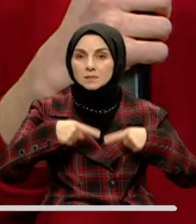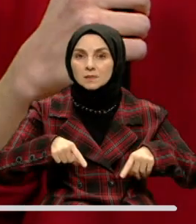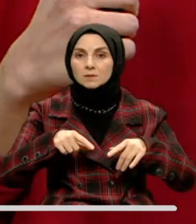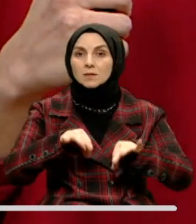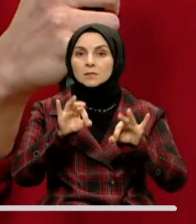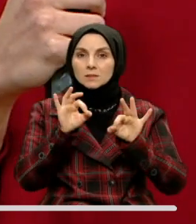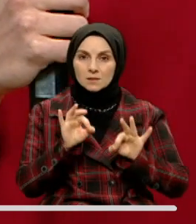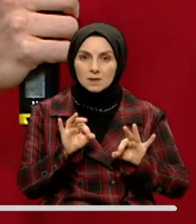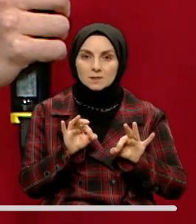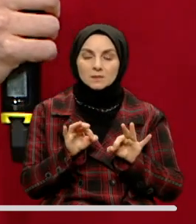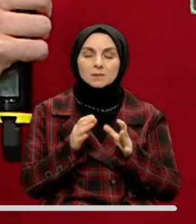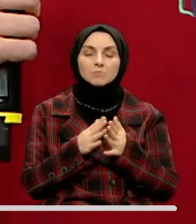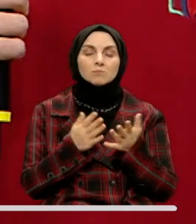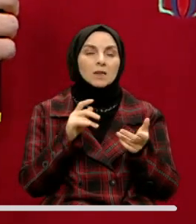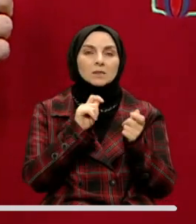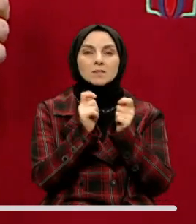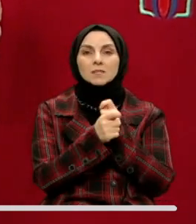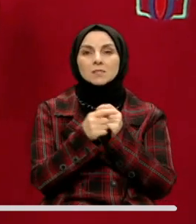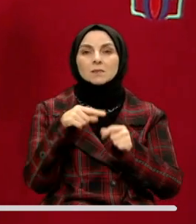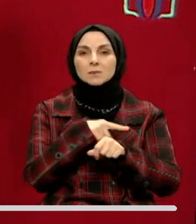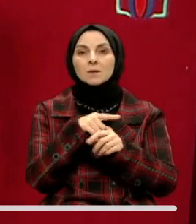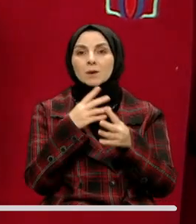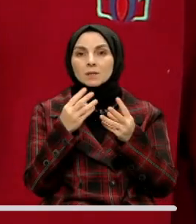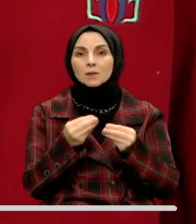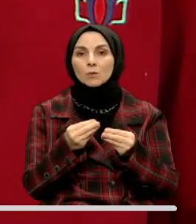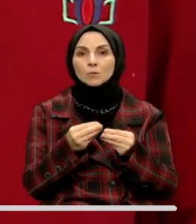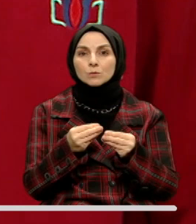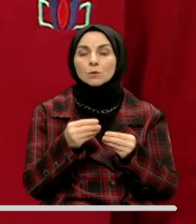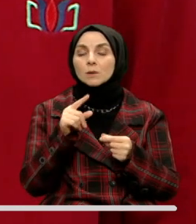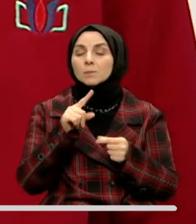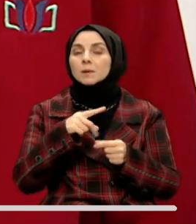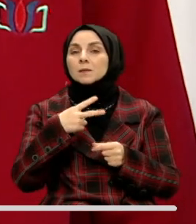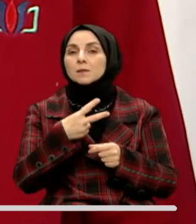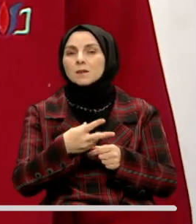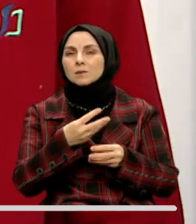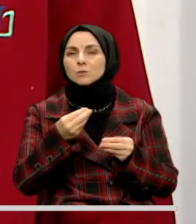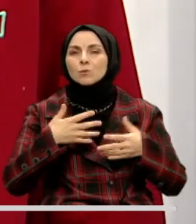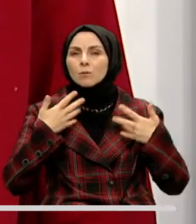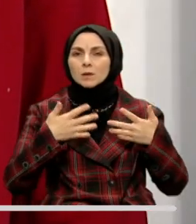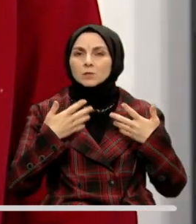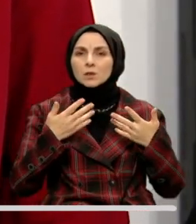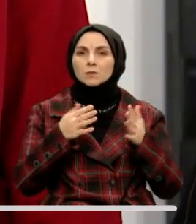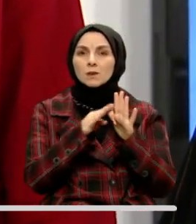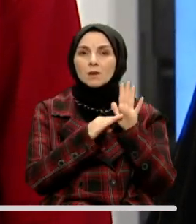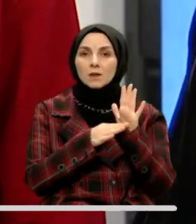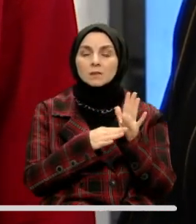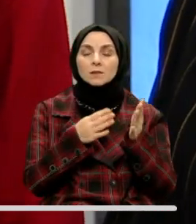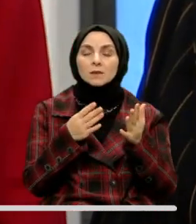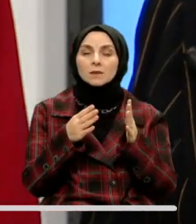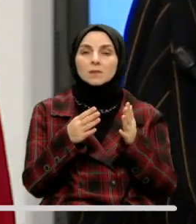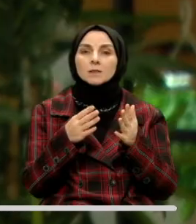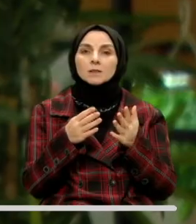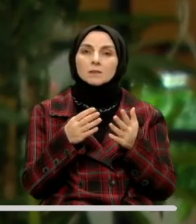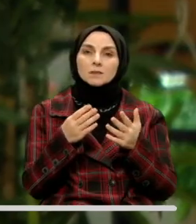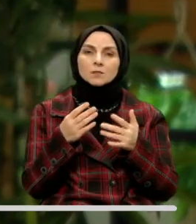kez böyle değişip dönüştüğüm zamanlar oldu fikirlerimin. Bir taraftan çok canlı, çok heyecanlı böyle hayata akmak, koşmak istiyorsunuz. Ama bir taraftan